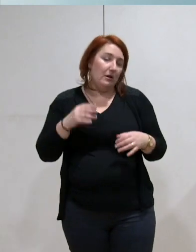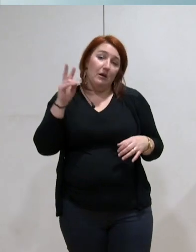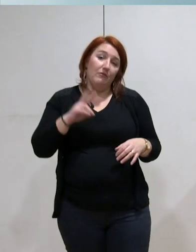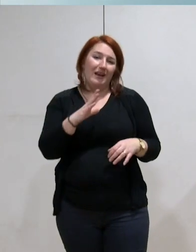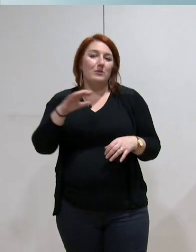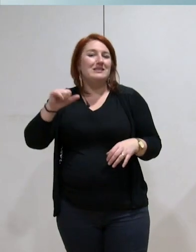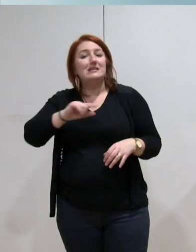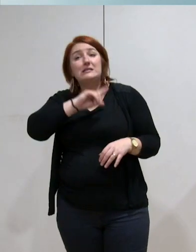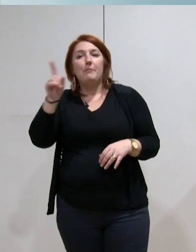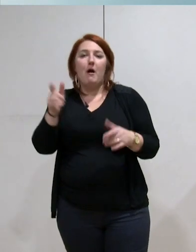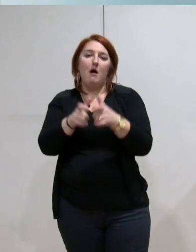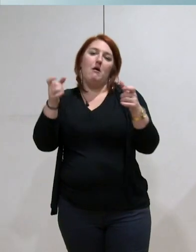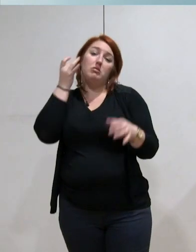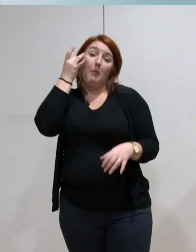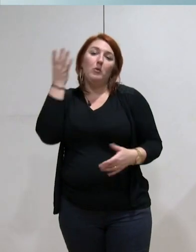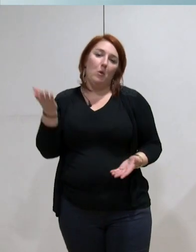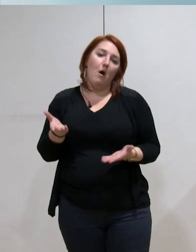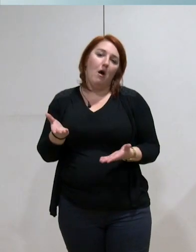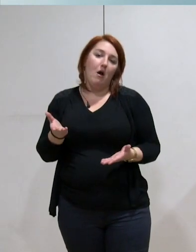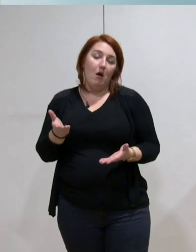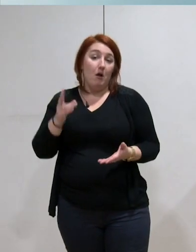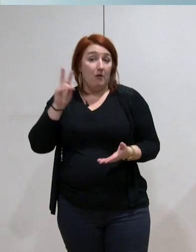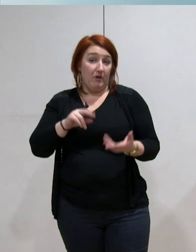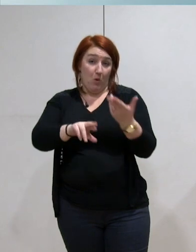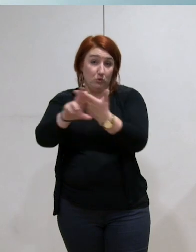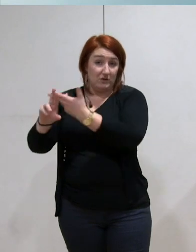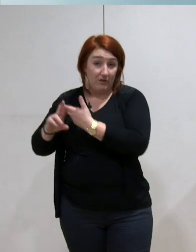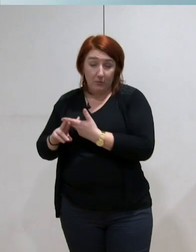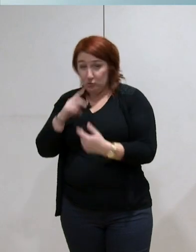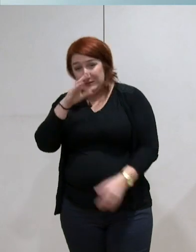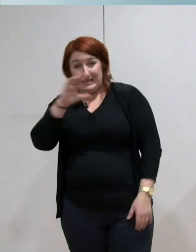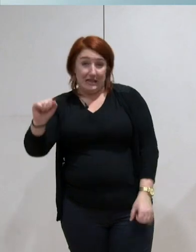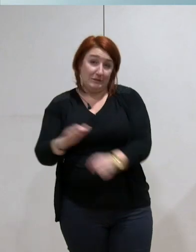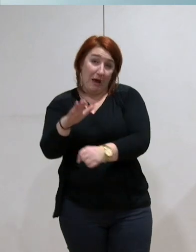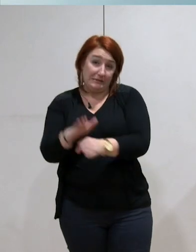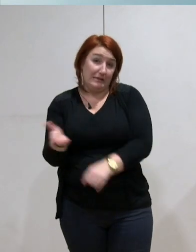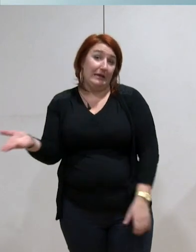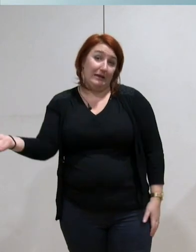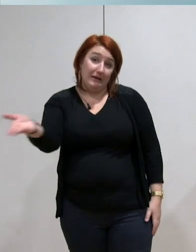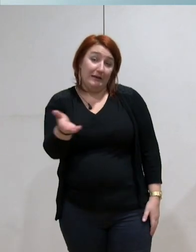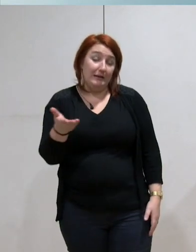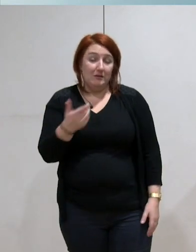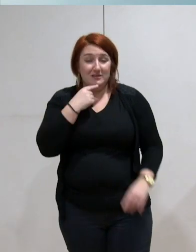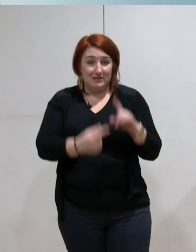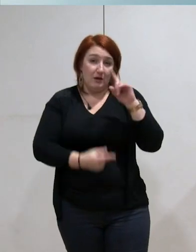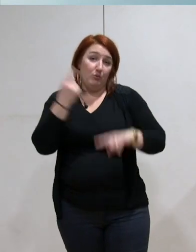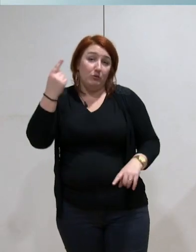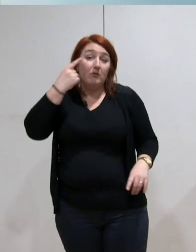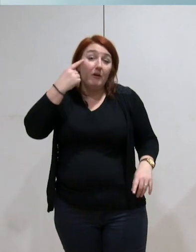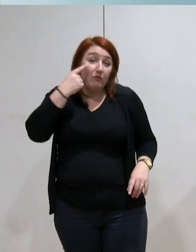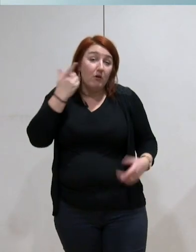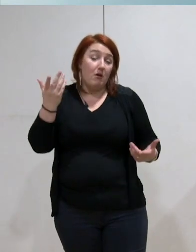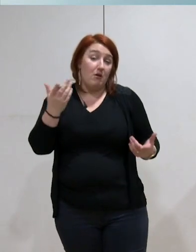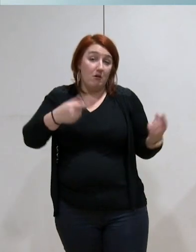communal était présent on nous avait même répondu sur certains bans que ça n'était pas suffisant il faut donc qu'on puisse voir quelles sont les